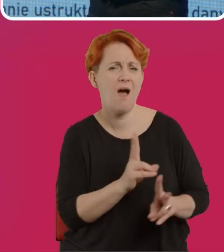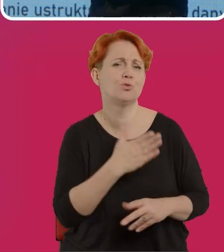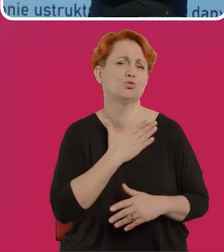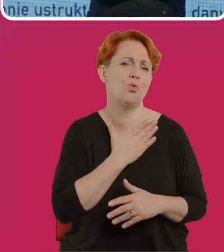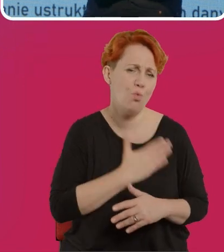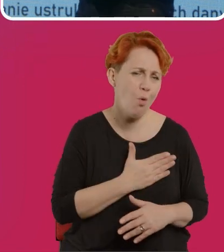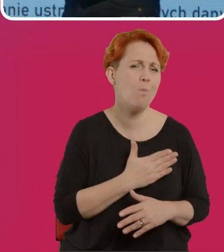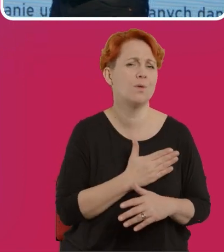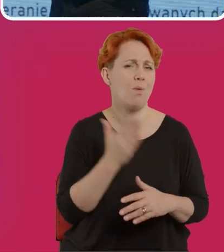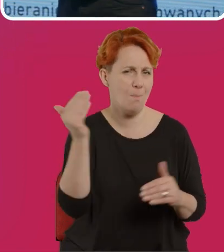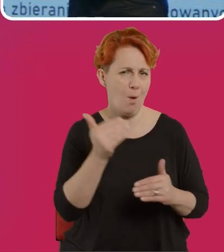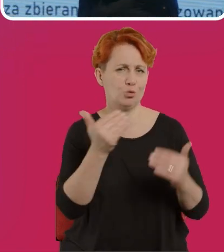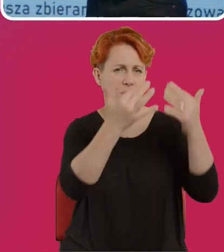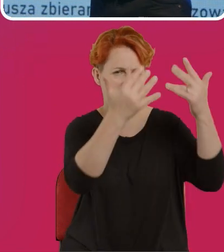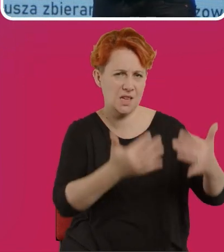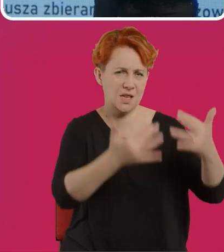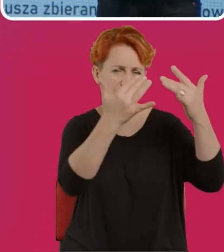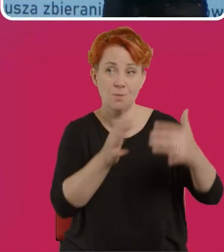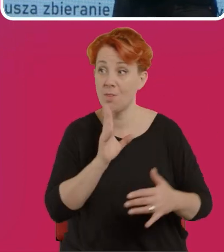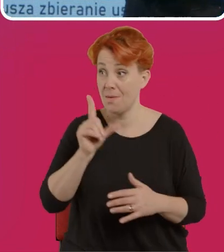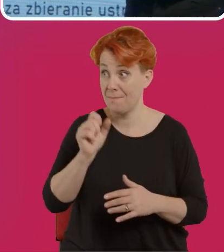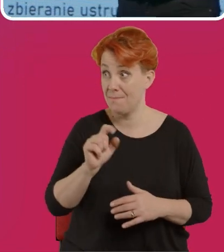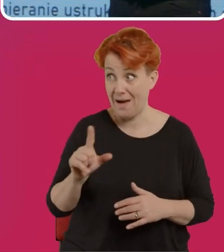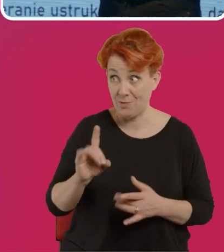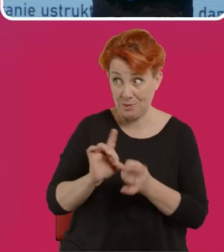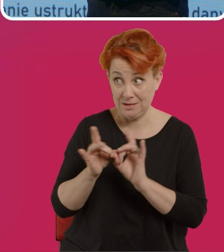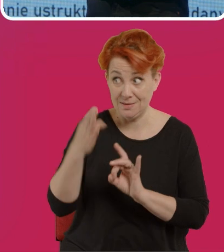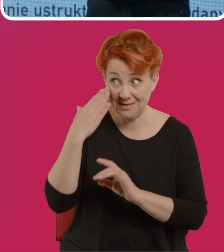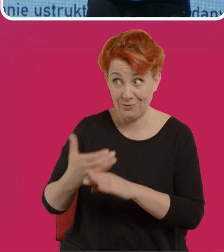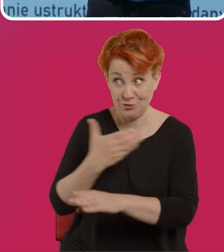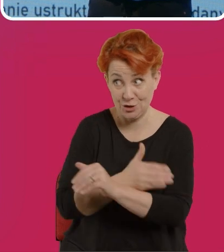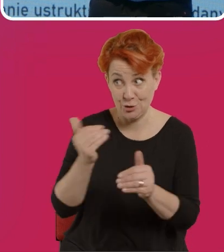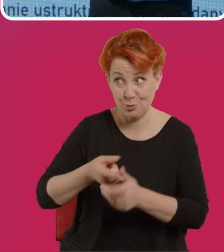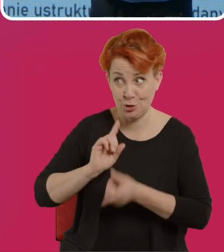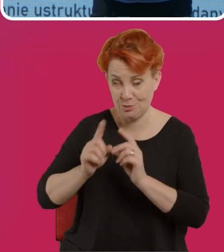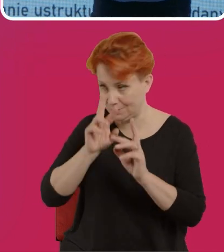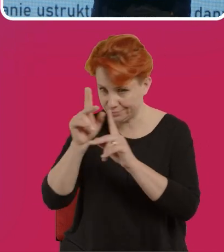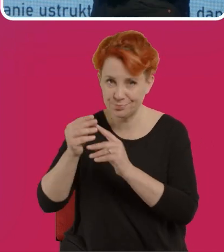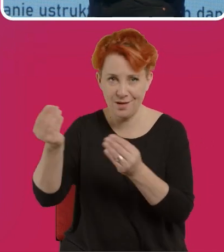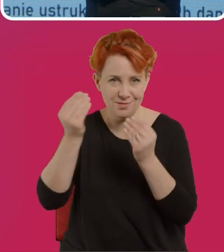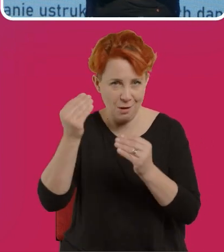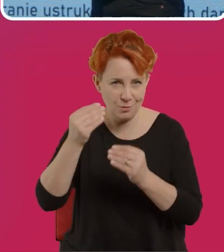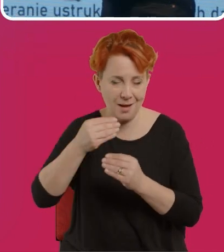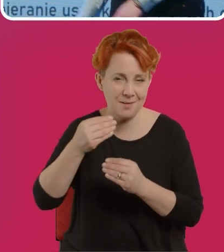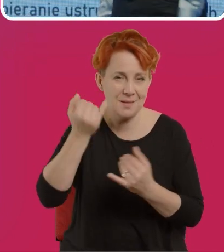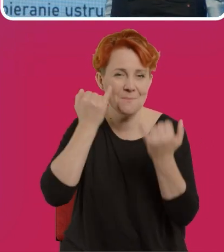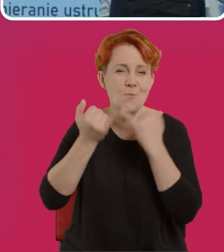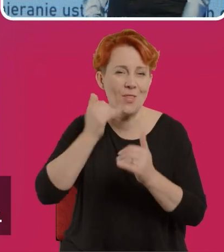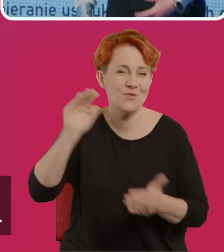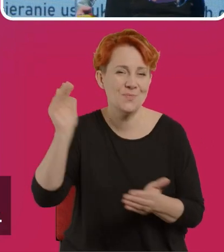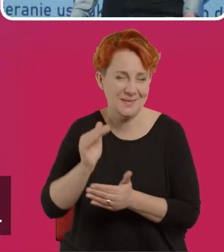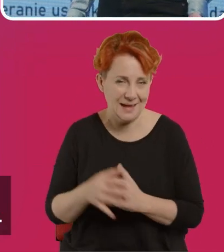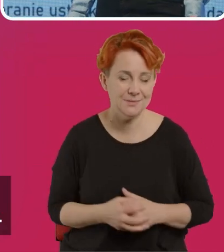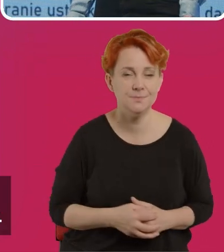pozwala liczyć i pomaga liczyć, także jakby Paweł znał może wcześniej, to by szybciej się nauczył, nie wiem, błędów popełnił.